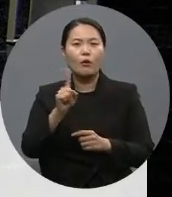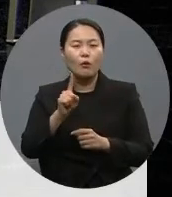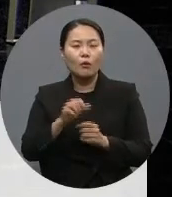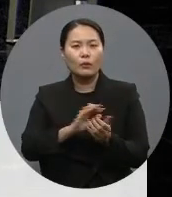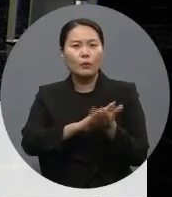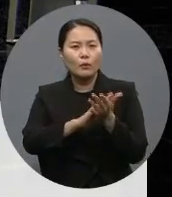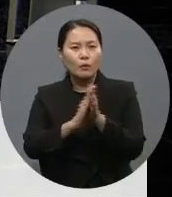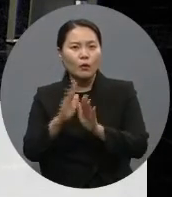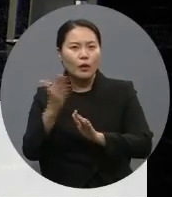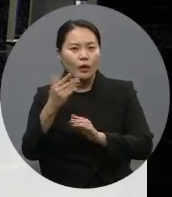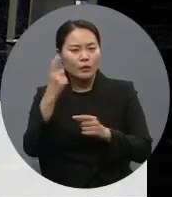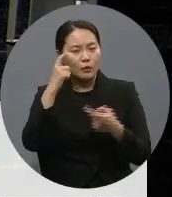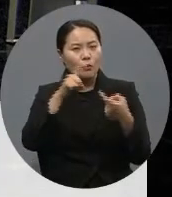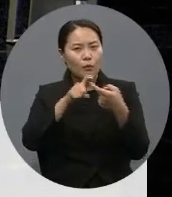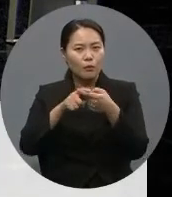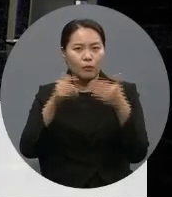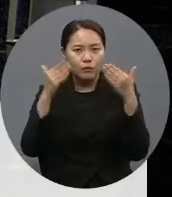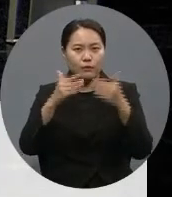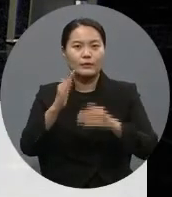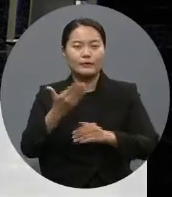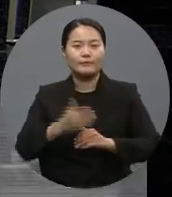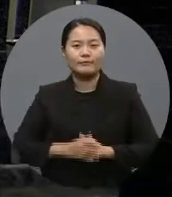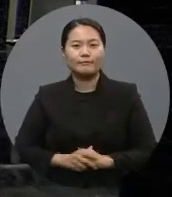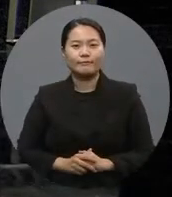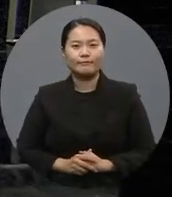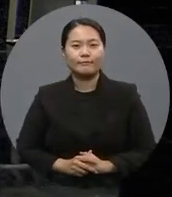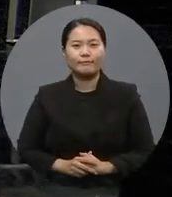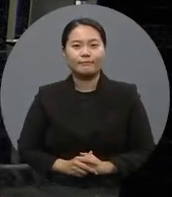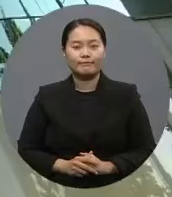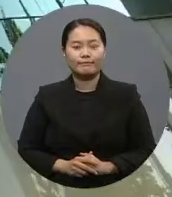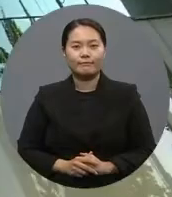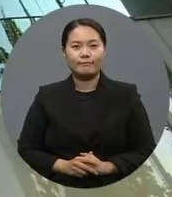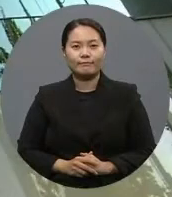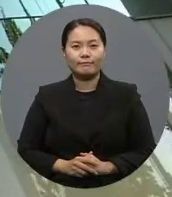것인지 관심이 집중되고 있습니다 최지호 기자입니다